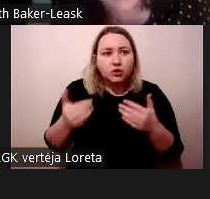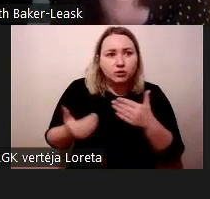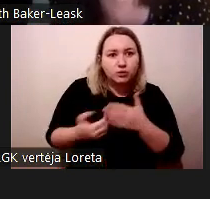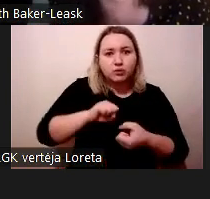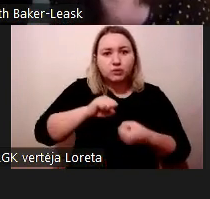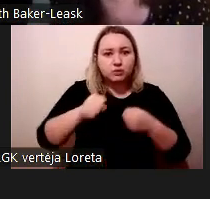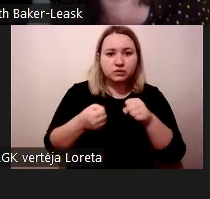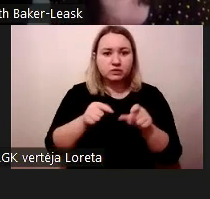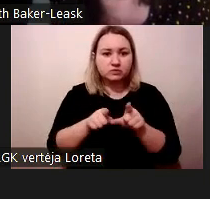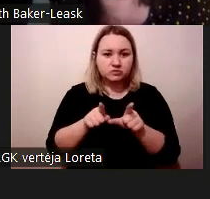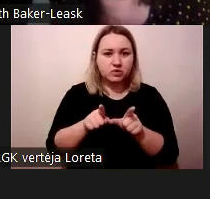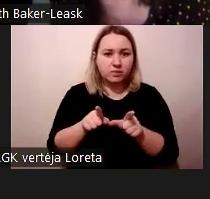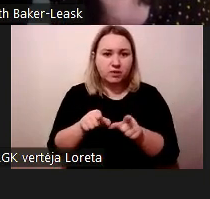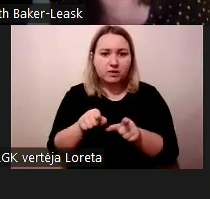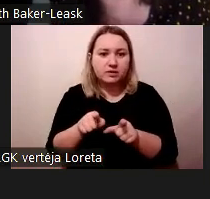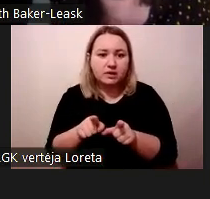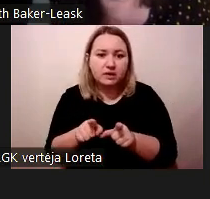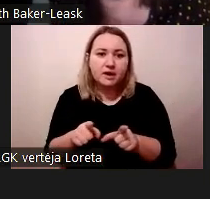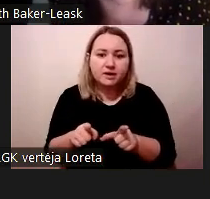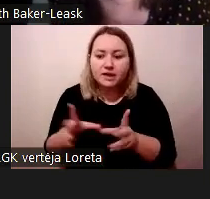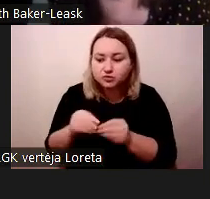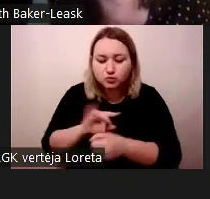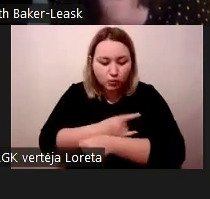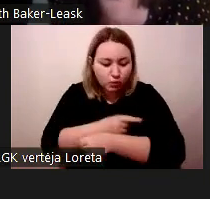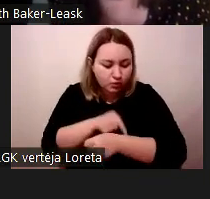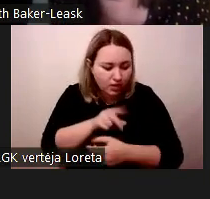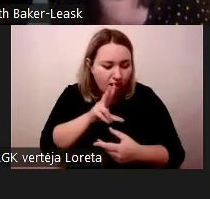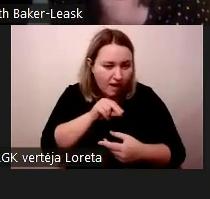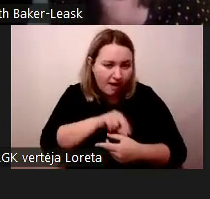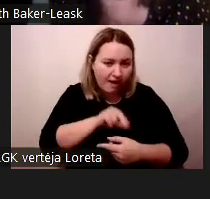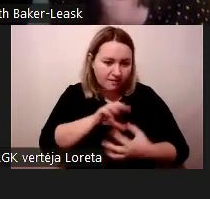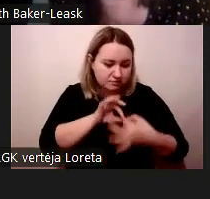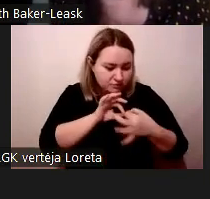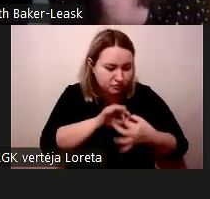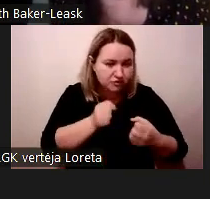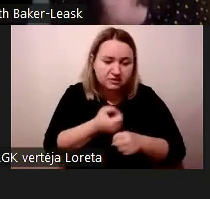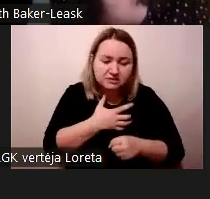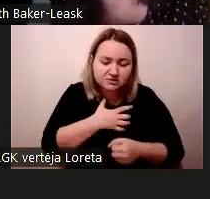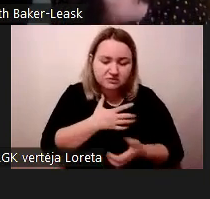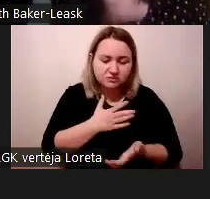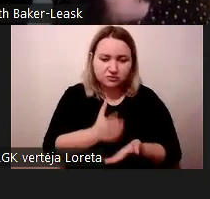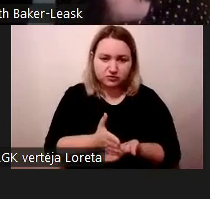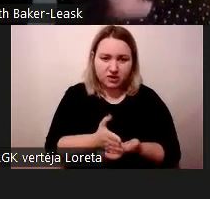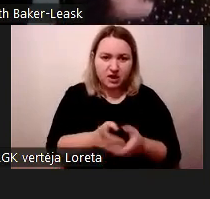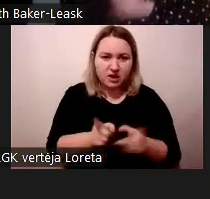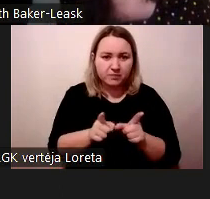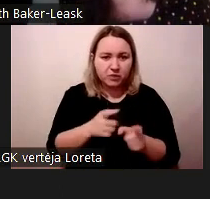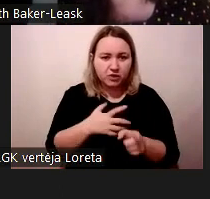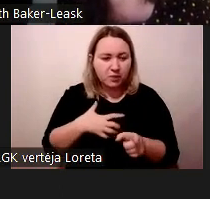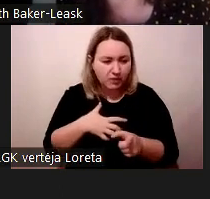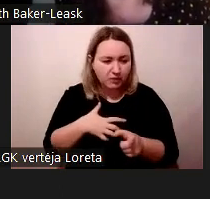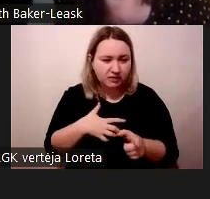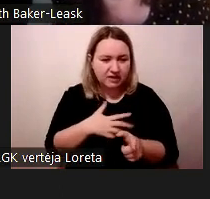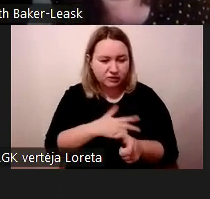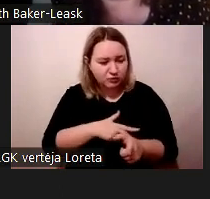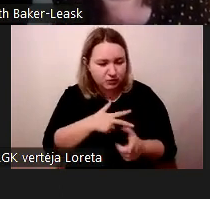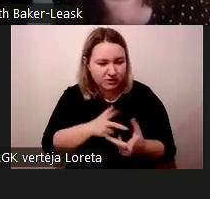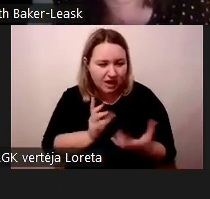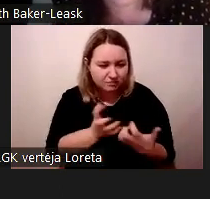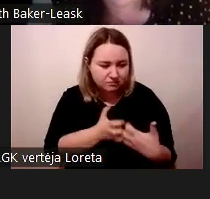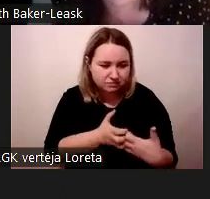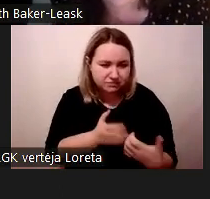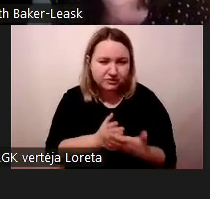to your baby, kalbėk su tą savo kūdikiu. Ir kad tikrai nepaprastai svarbu socialinė interakcija, girdėti tariamus žodžius. Ir